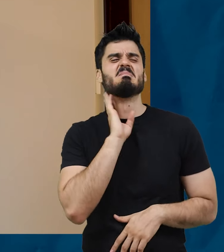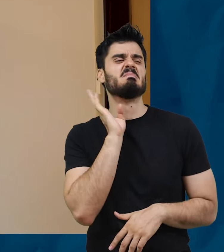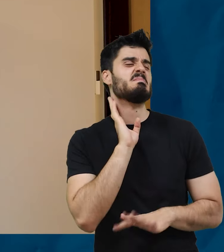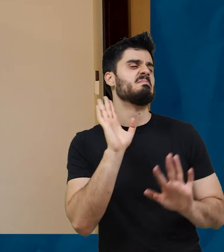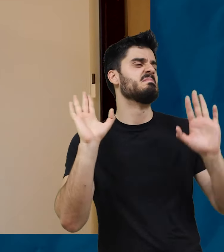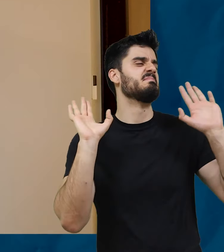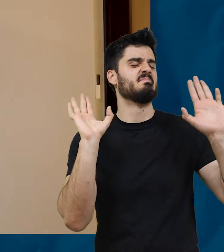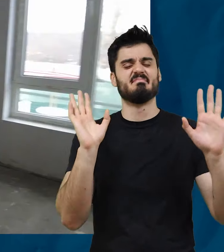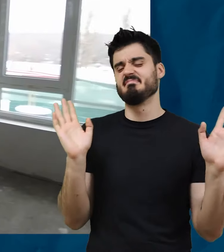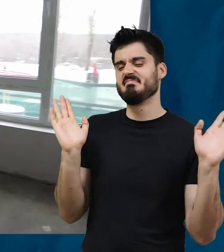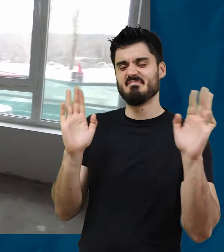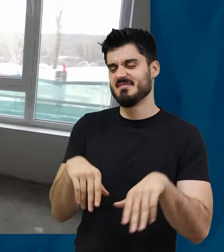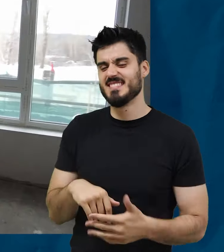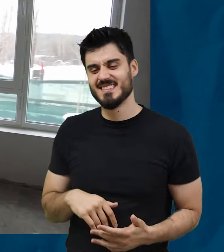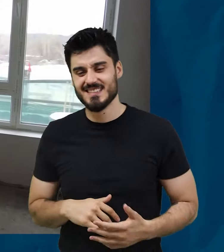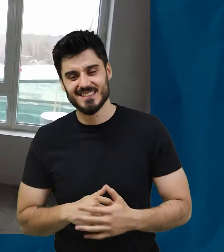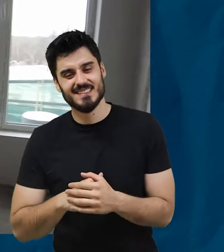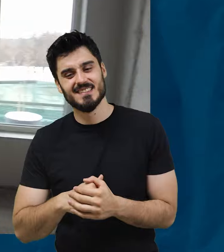Стефко.